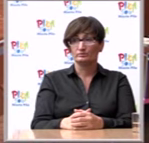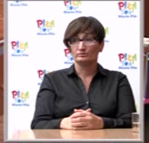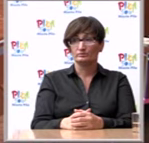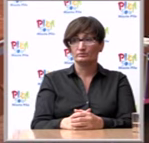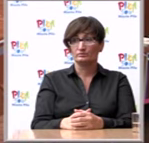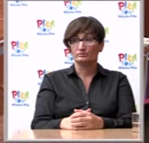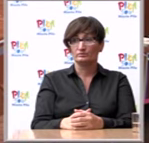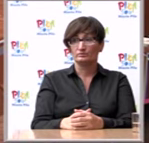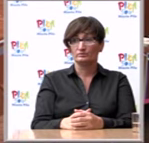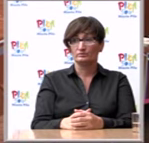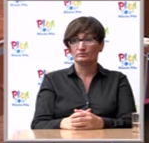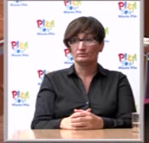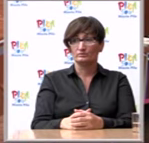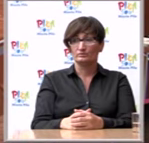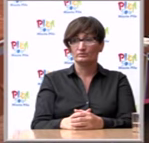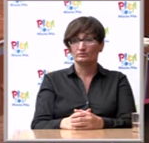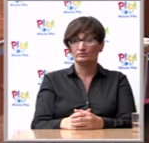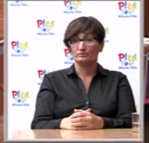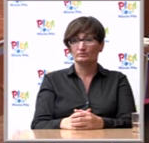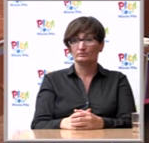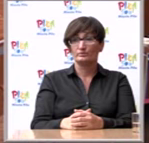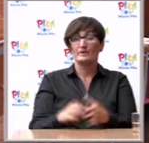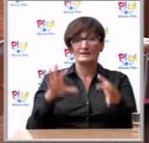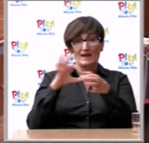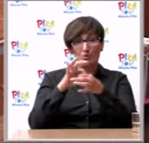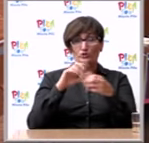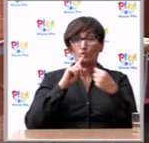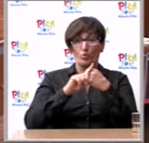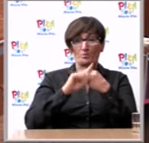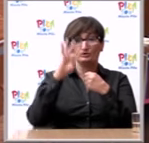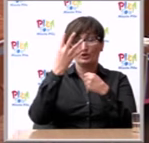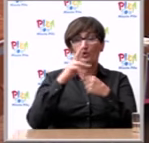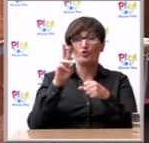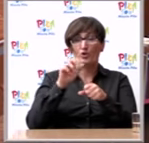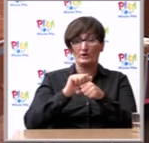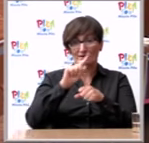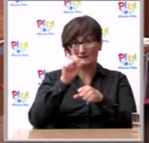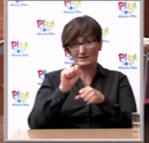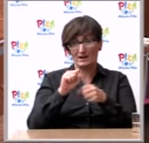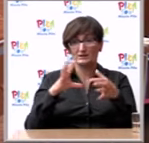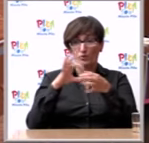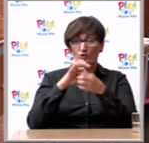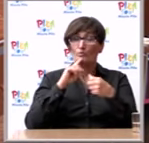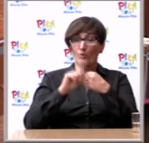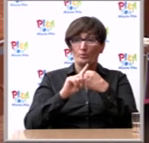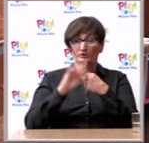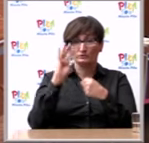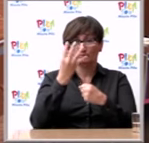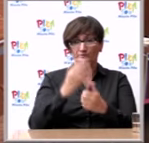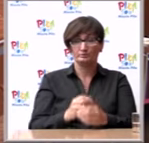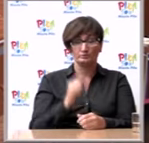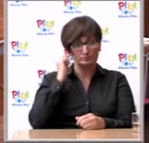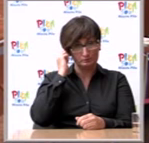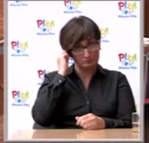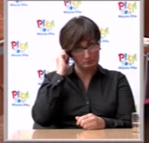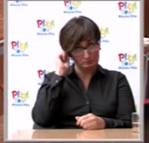Także i tym razem zaczynamy od załącznika nr 4. Kto z pań i panów radnych jest za przyjęciem załącznika nr 4 do tej uchwały? Proszę o podniesienie ręki i